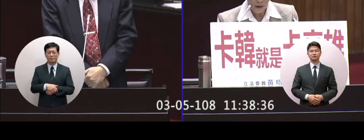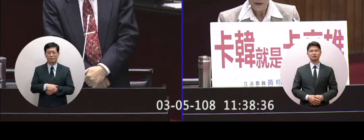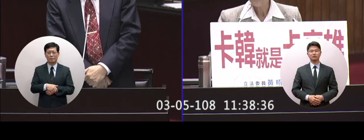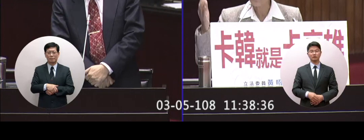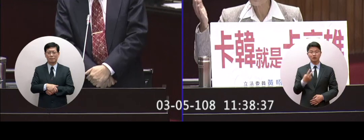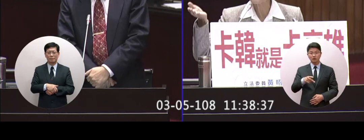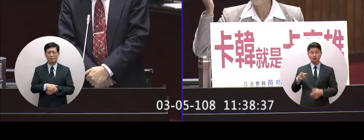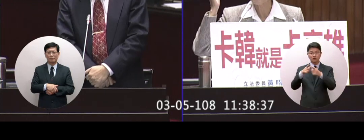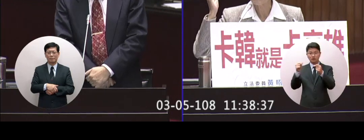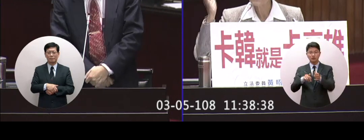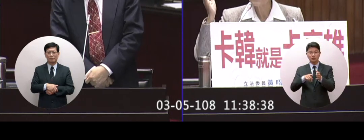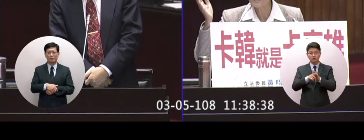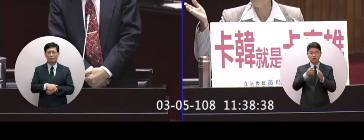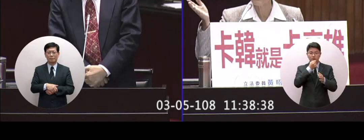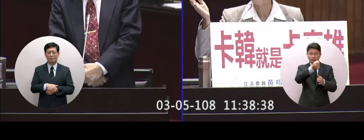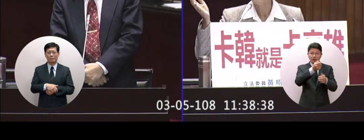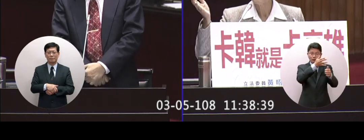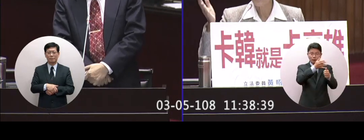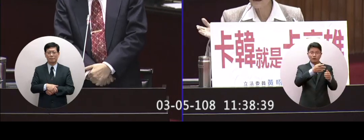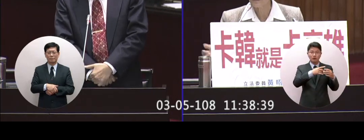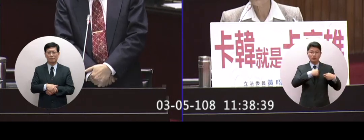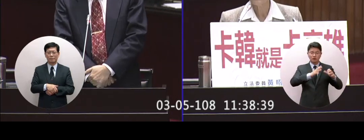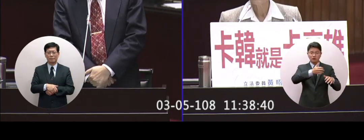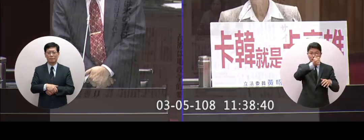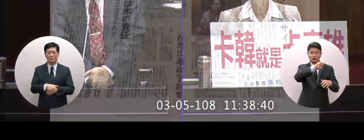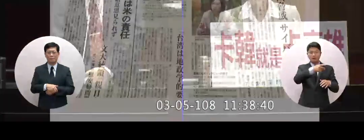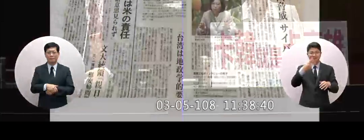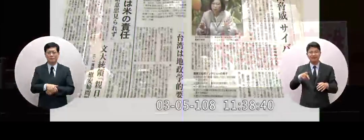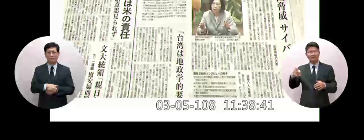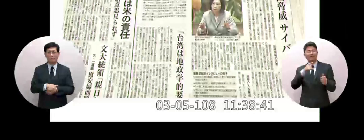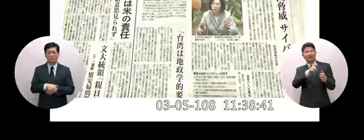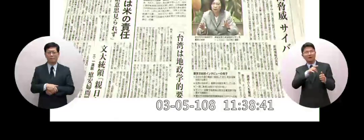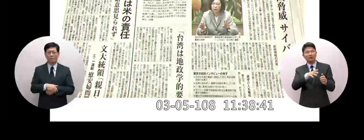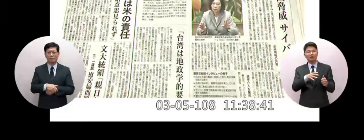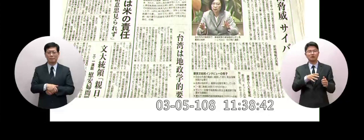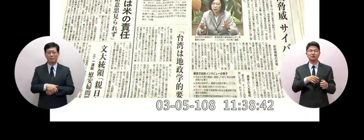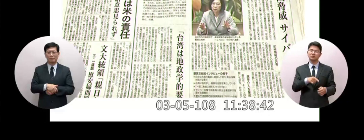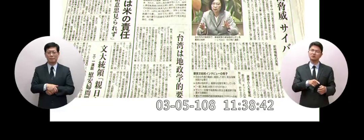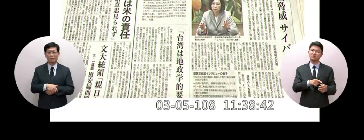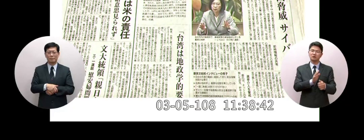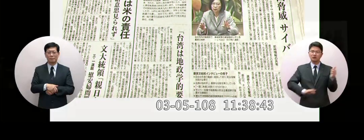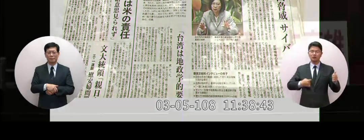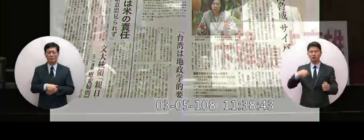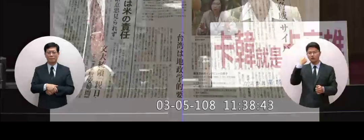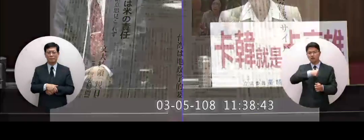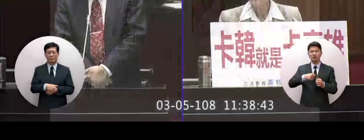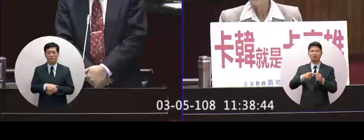专访，然后又让日本打脸，这对我们台湾的人民的信心来